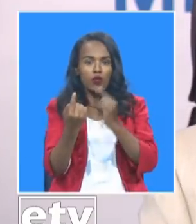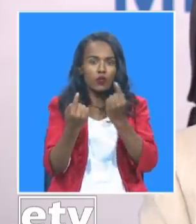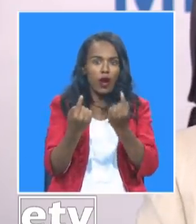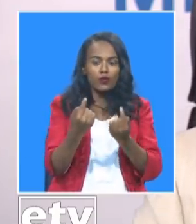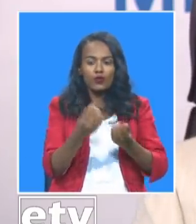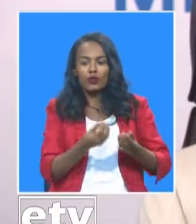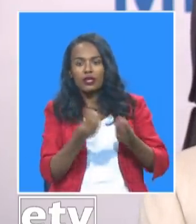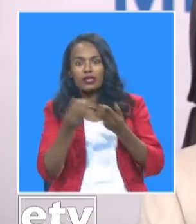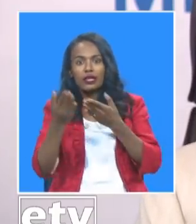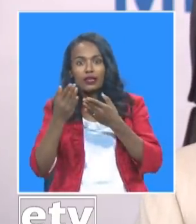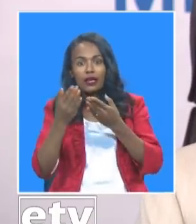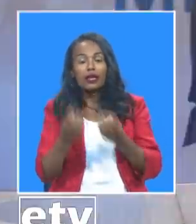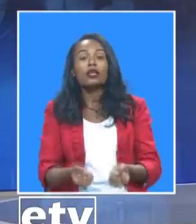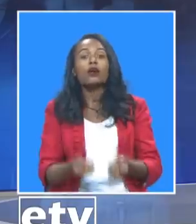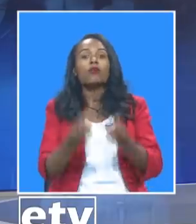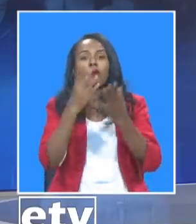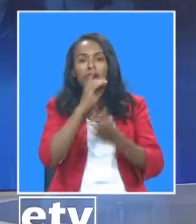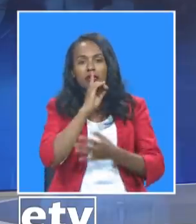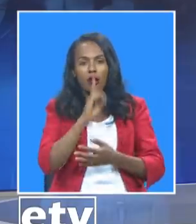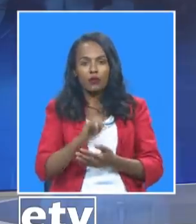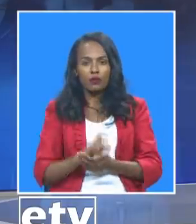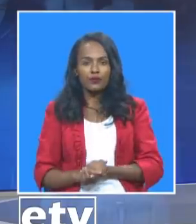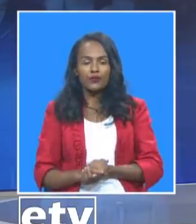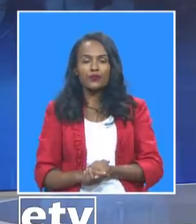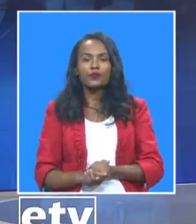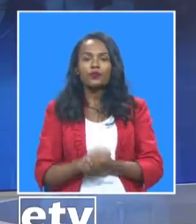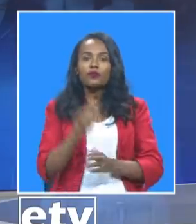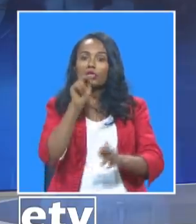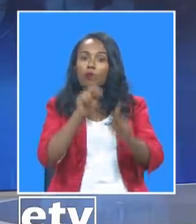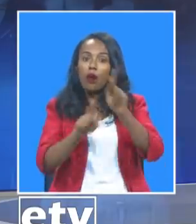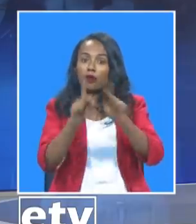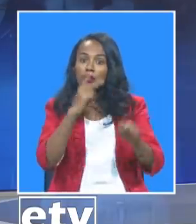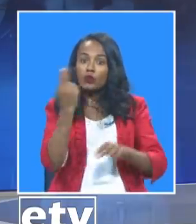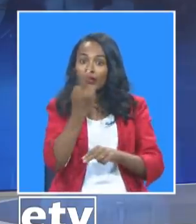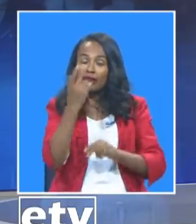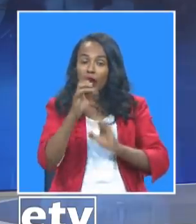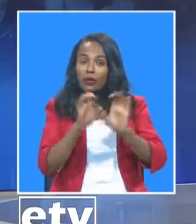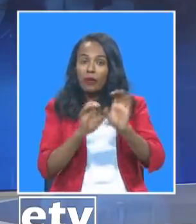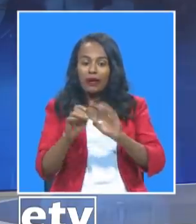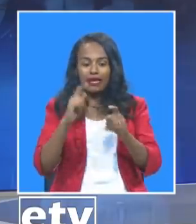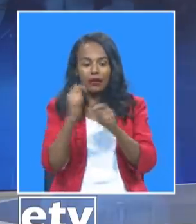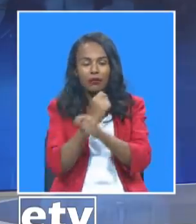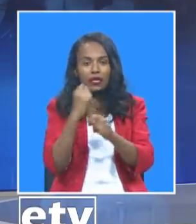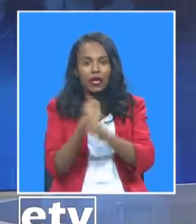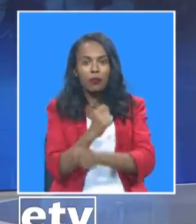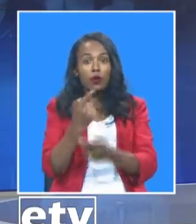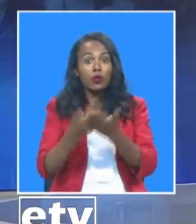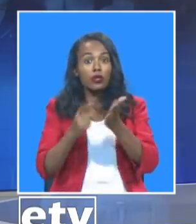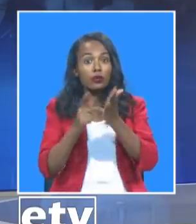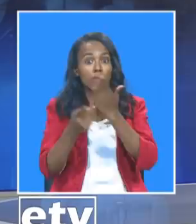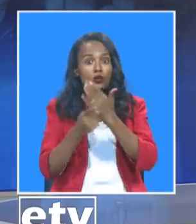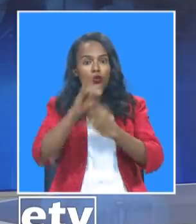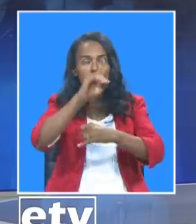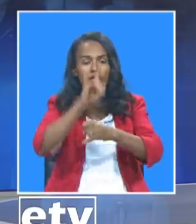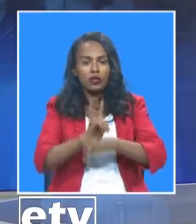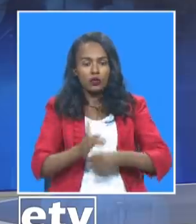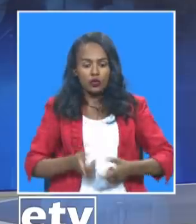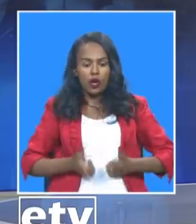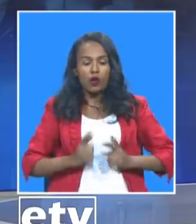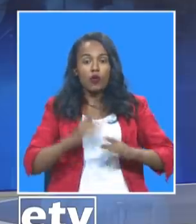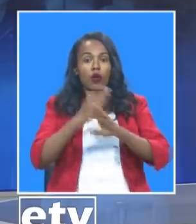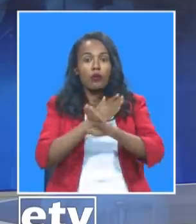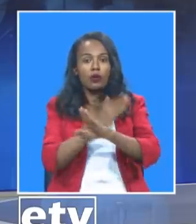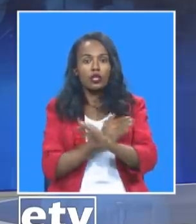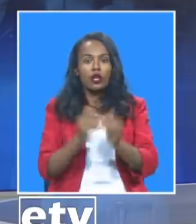እየሰጠ የሚበዛ ነው የሚሆነው። ማህበረሰቡን ተጠቃሚ ለማድረግ የሚተገበረው ይሄ ፕሮጀክት የዜጎችን አኗኗር